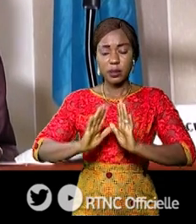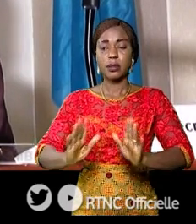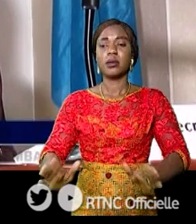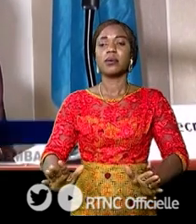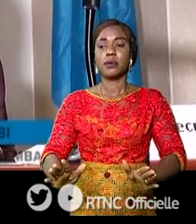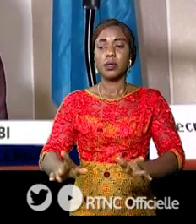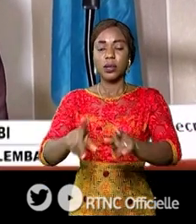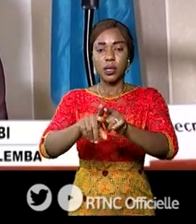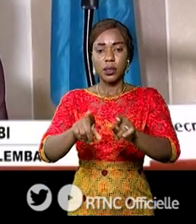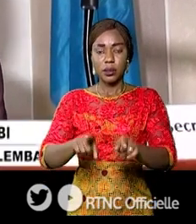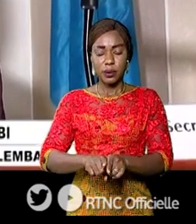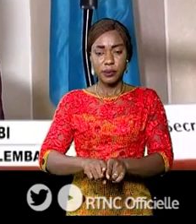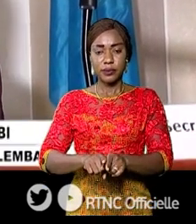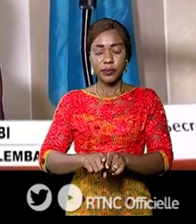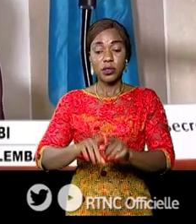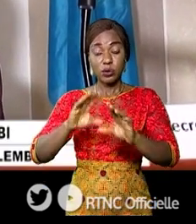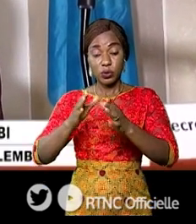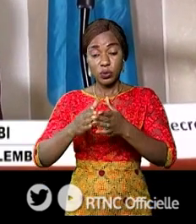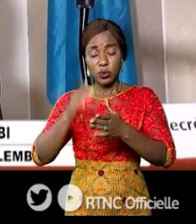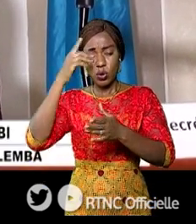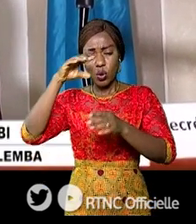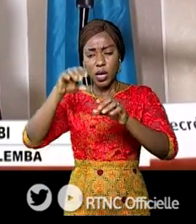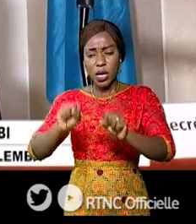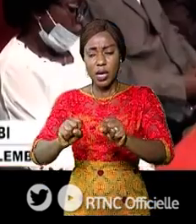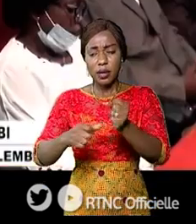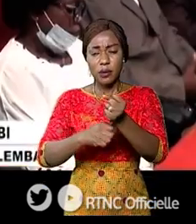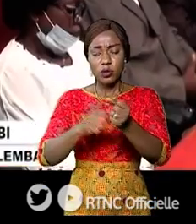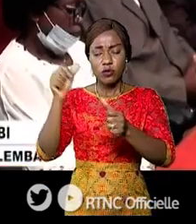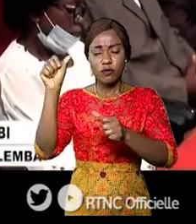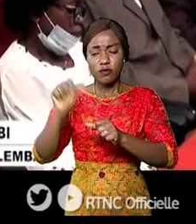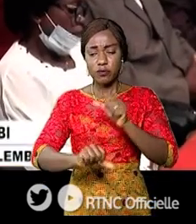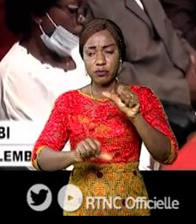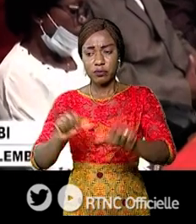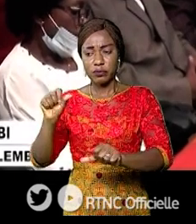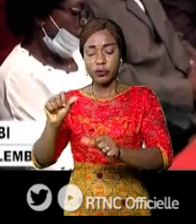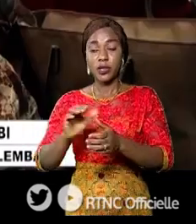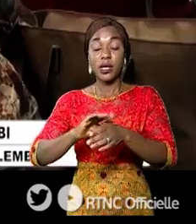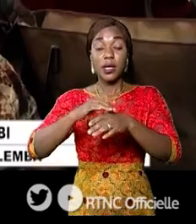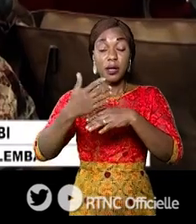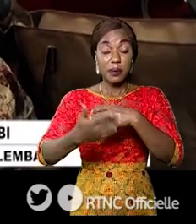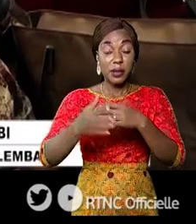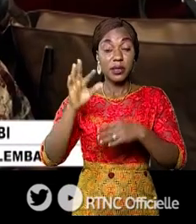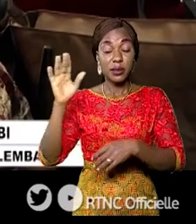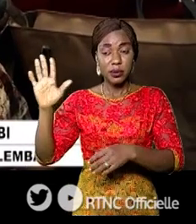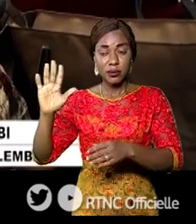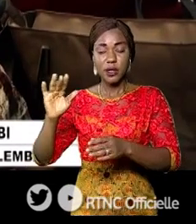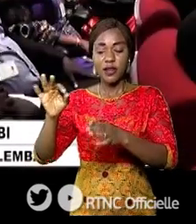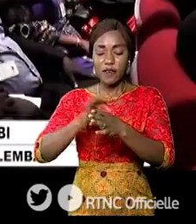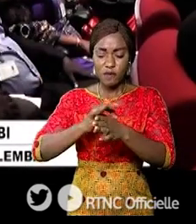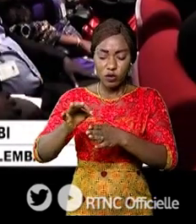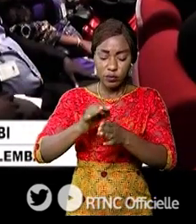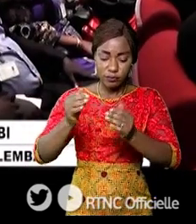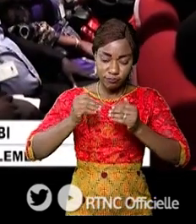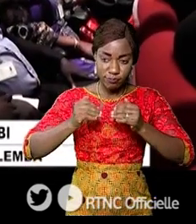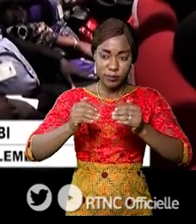de réprimer toutes les infractions minières. Après Kinshasa, cette formation va se poursuivre dans toutes les